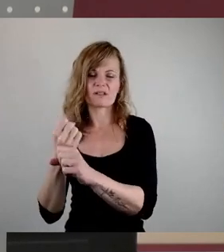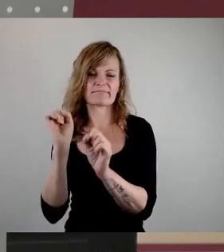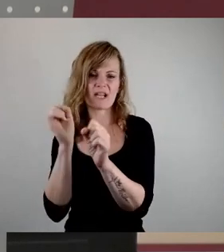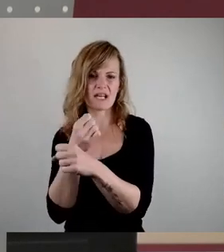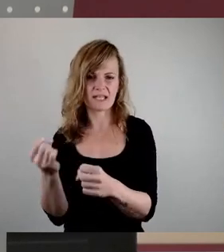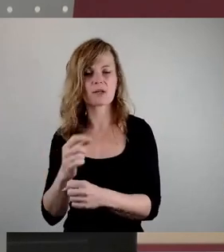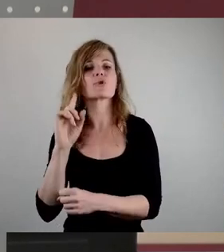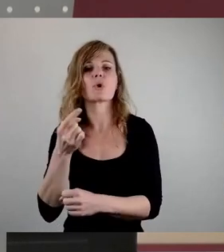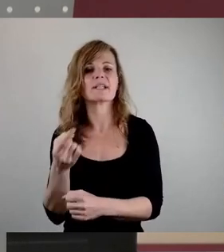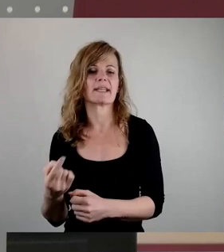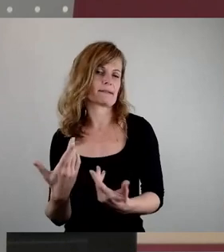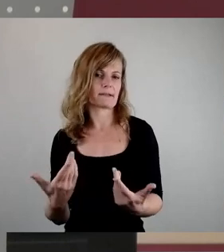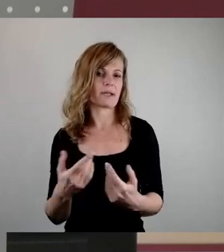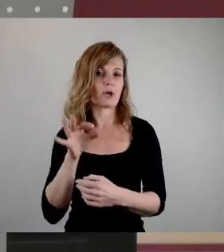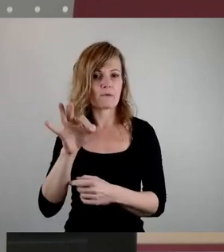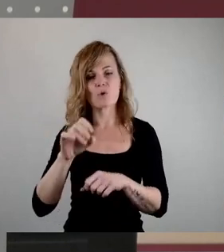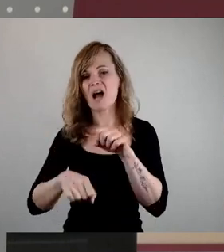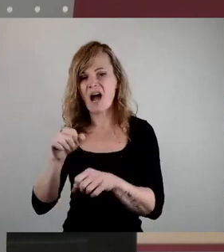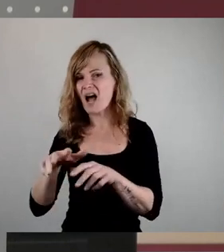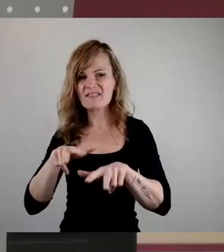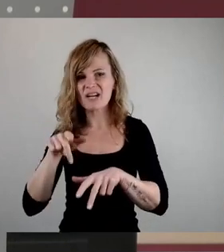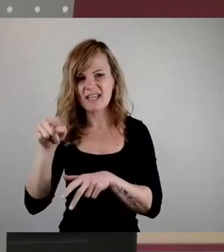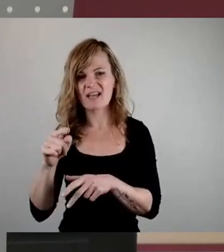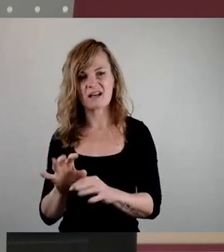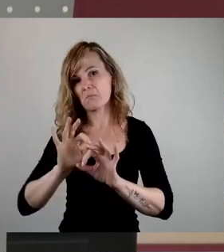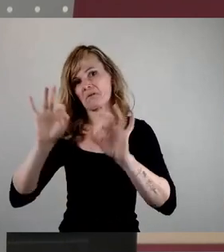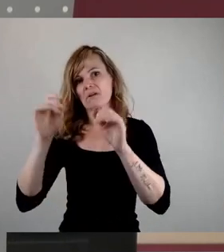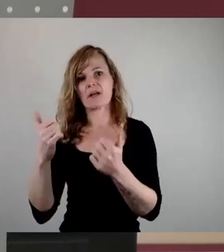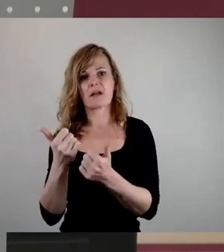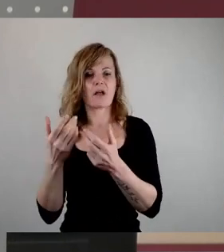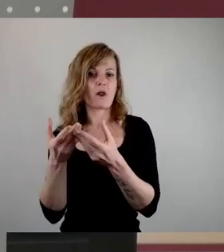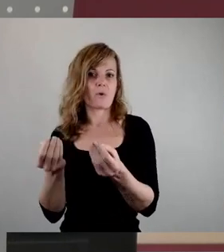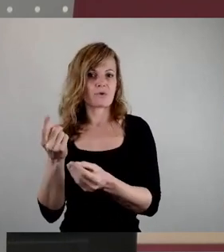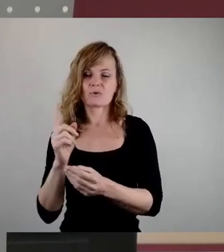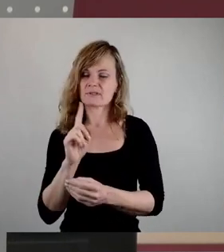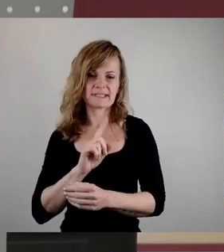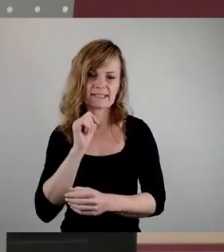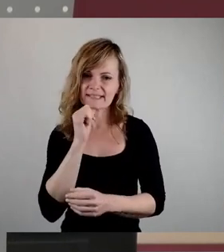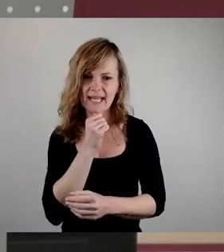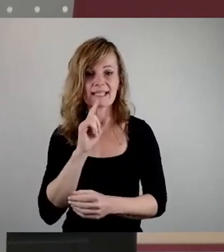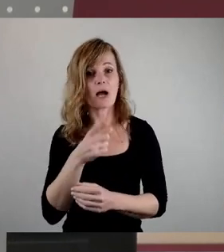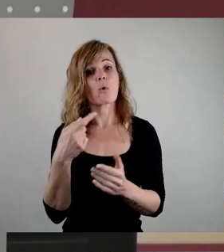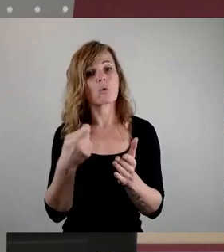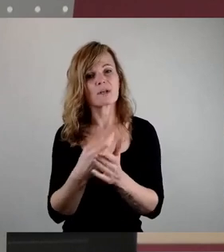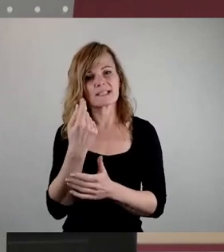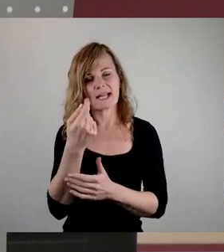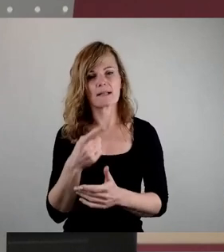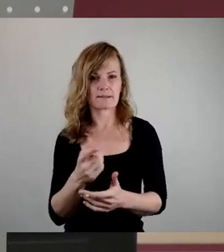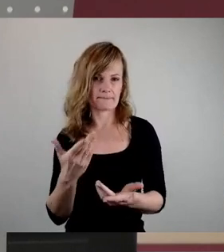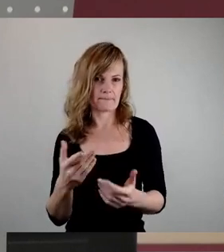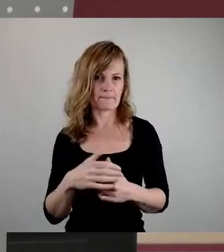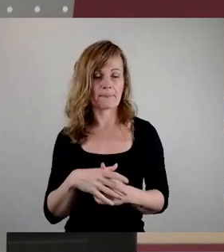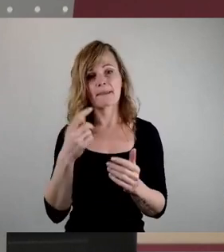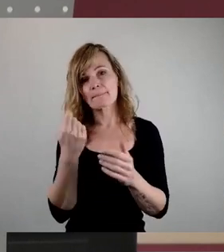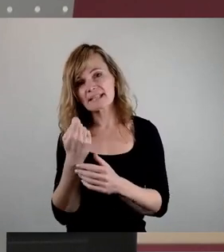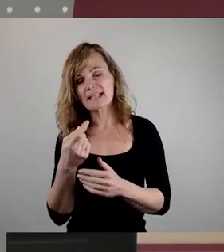ist für den Radverkehr nicht das Nonplusultra. Und ja, sie kostet auch Geld, sowohl in der Errichtung als auch in den Betriebskosten.